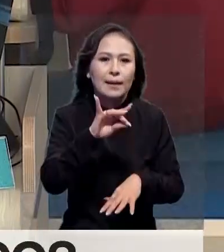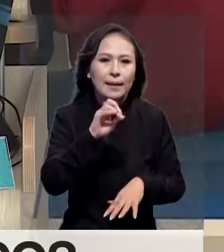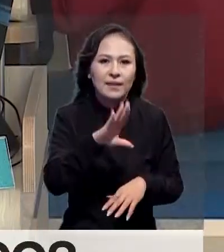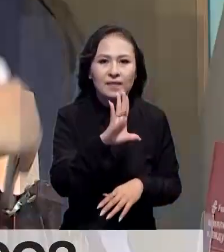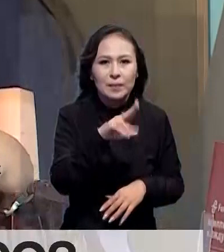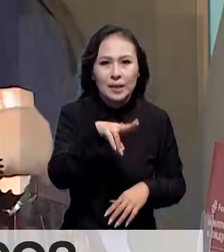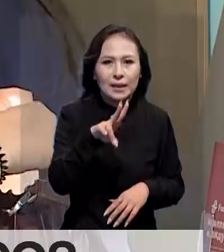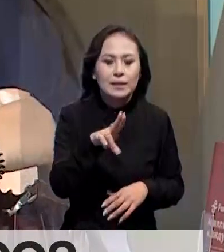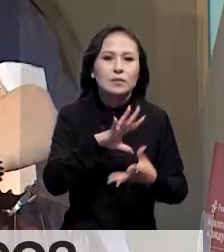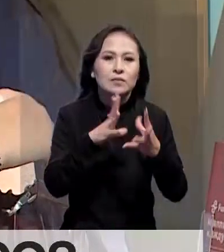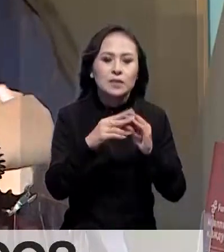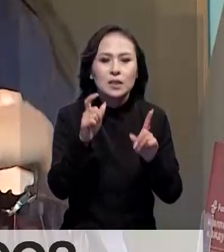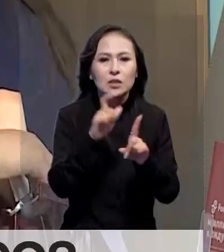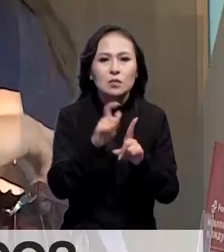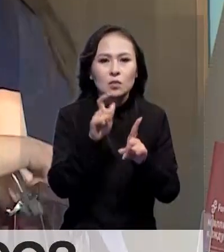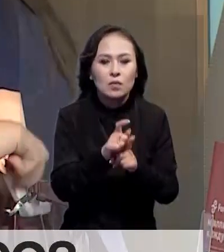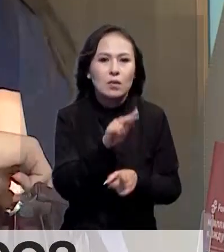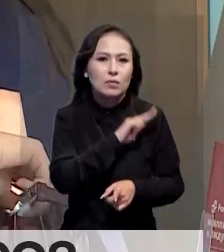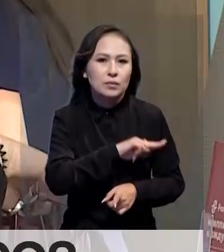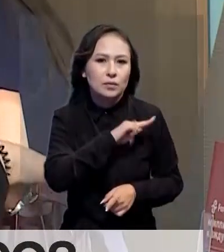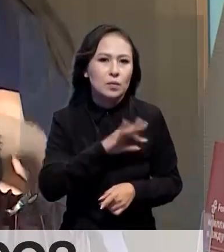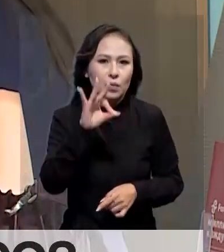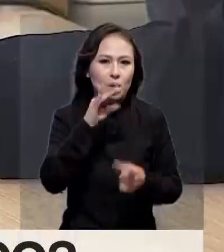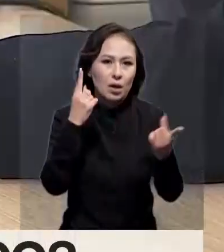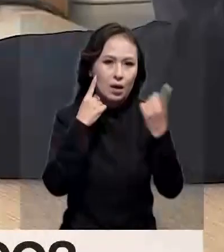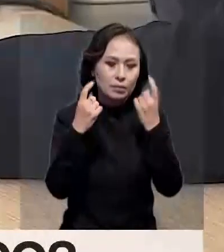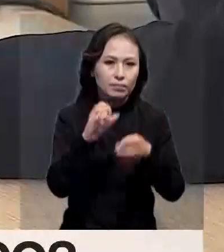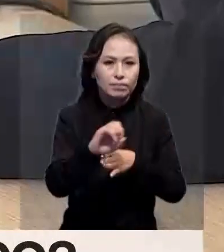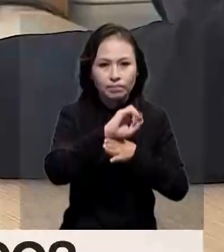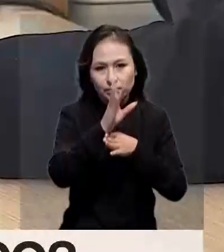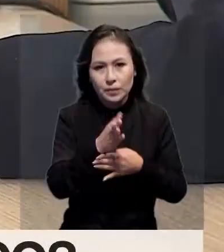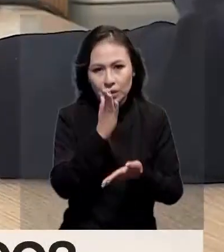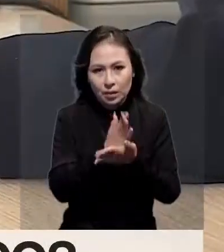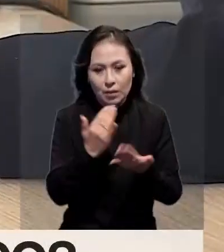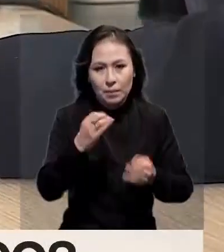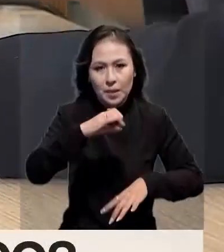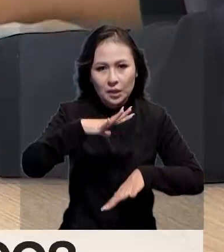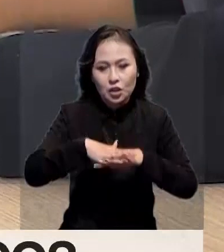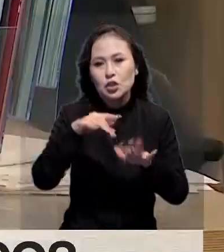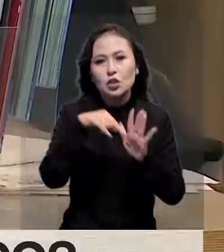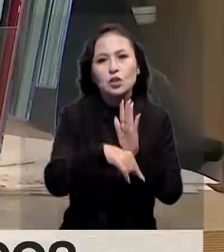klientlerimin VPN kilt sözleri bar kizmetkeler turalı akbarat kamtılgan. Bul mälimetter